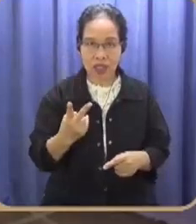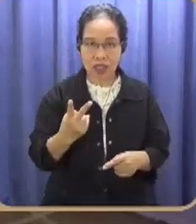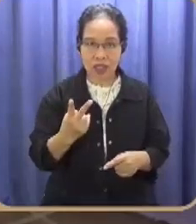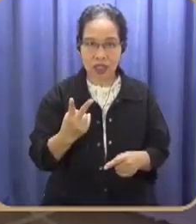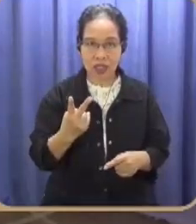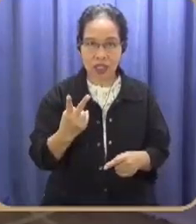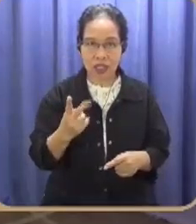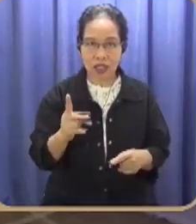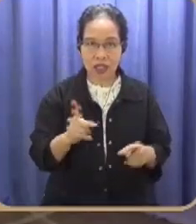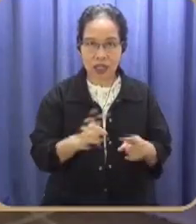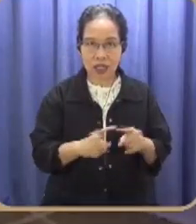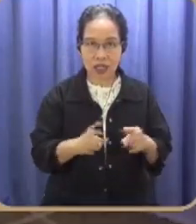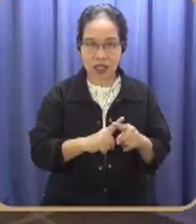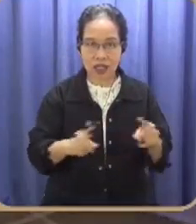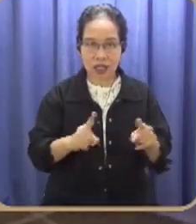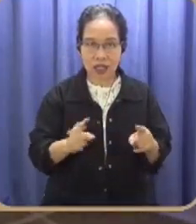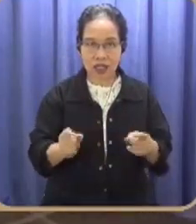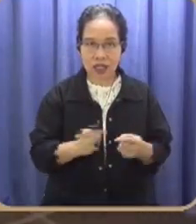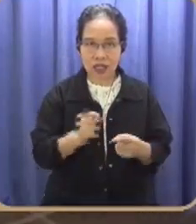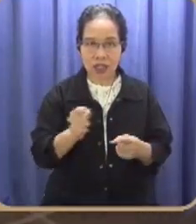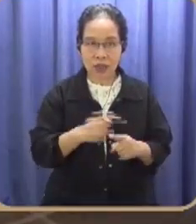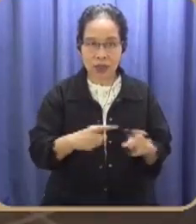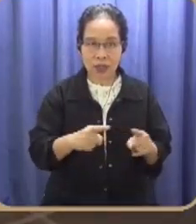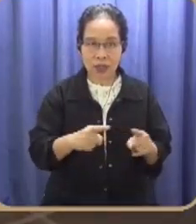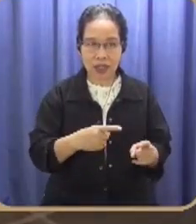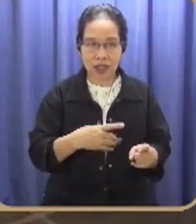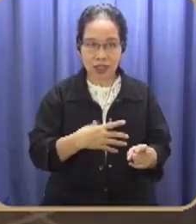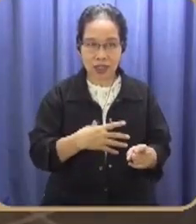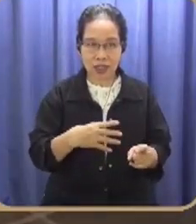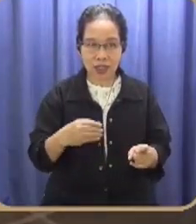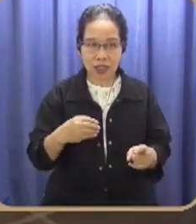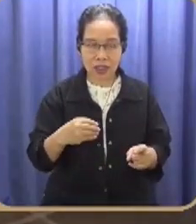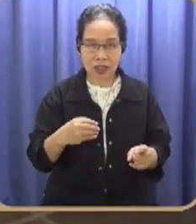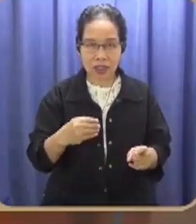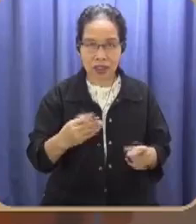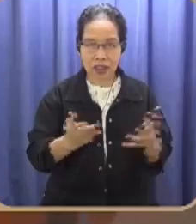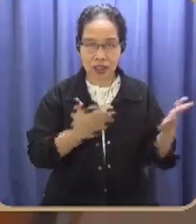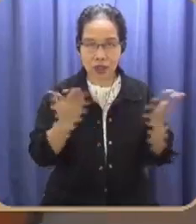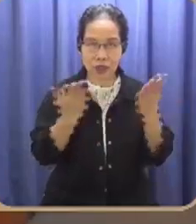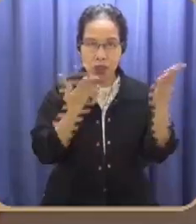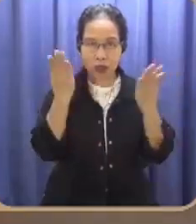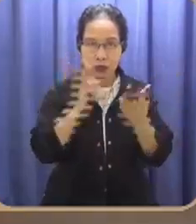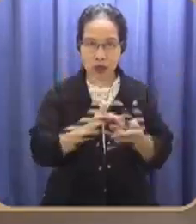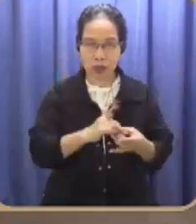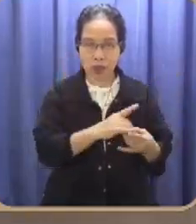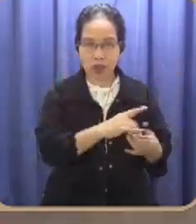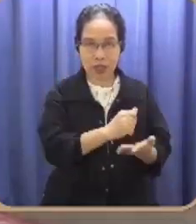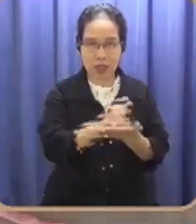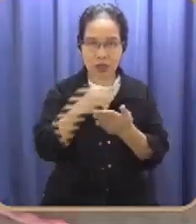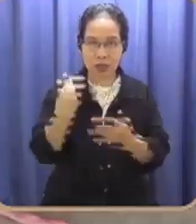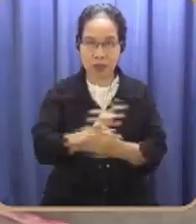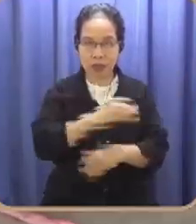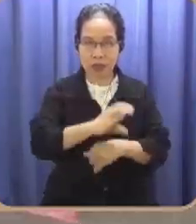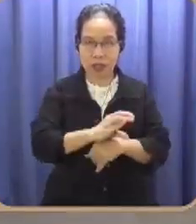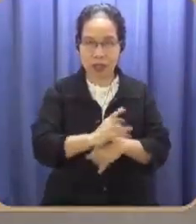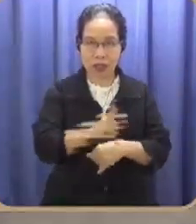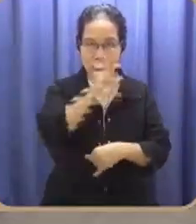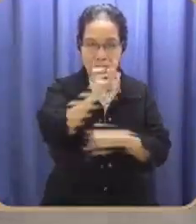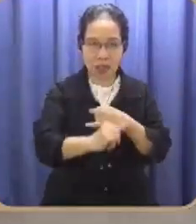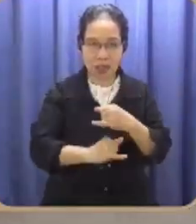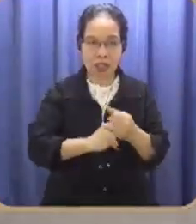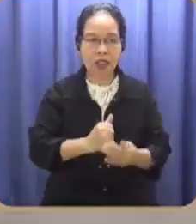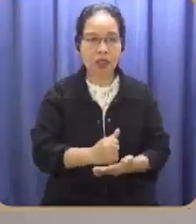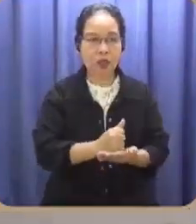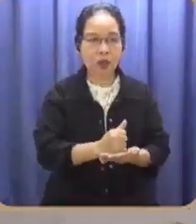sewing machine. Pero sa kagustuhan nga po ng Servisyong Bayanihan at ng Members Church of God International na makatulong po